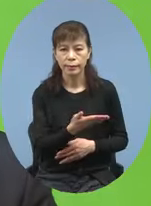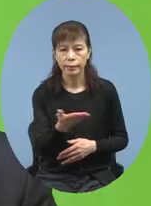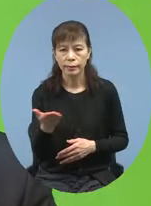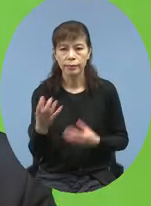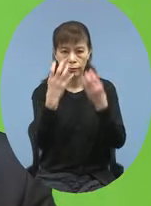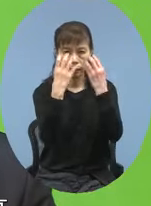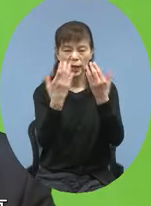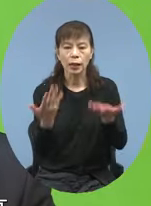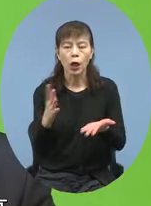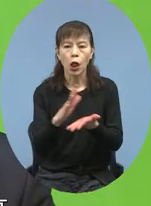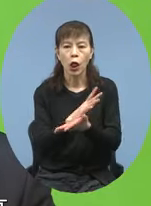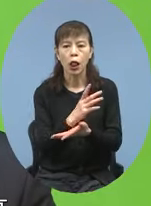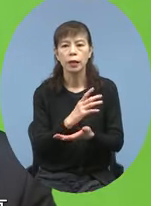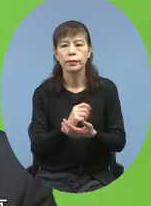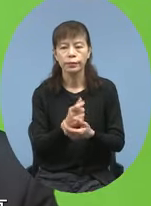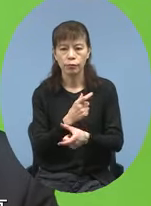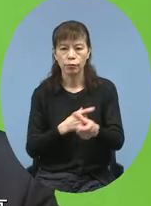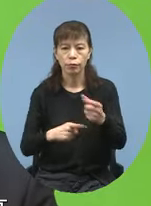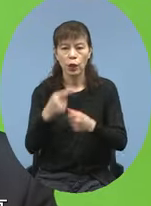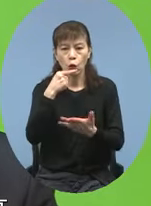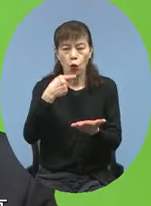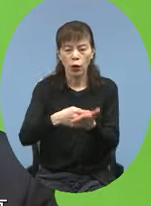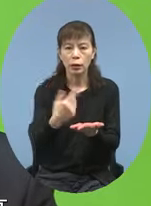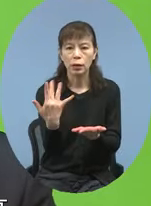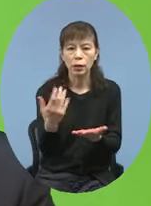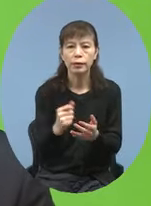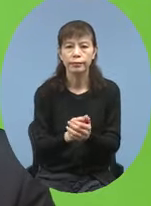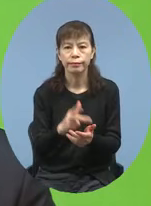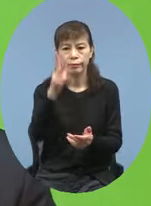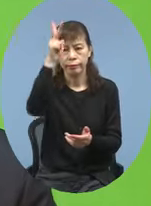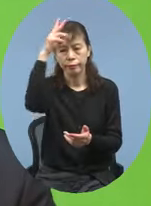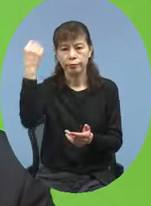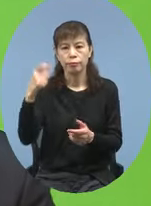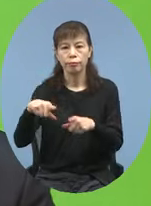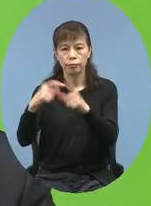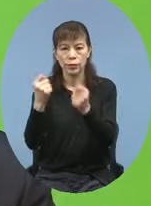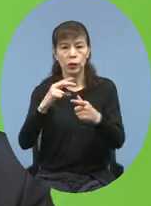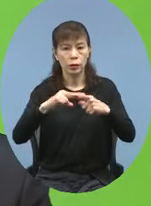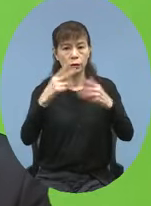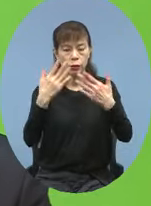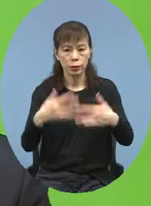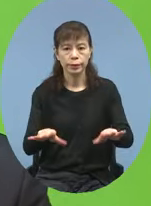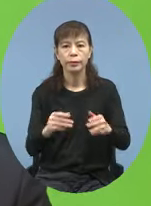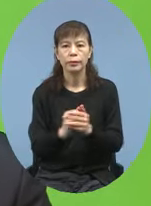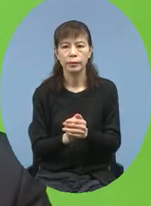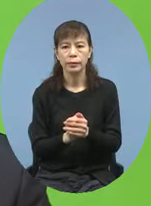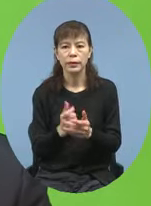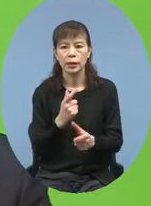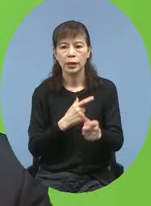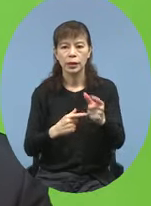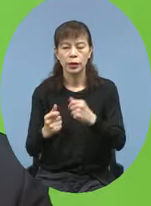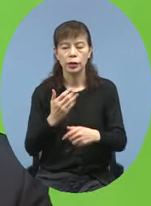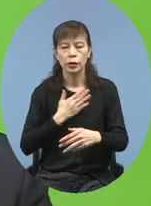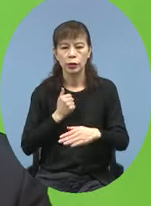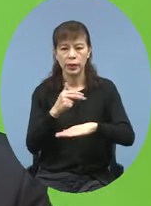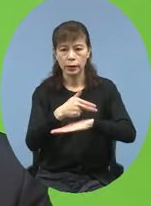大家可能會關心今年的財赤有多高，行政長官剛才都介紹過，在預算案的